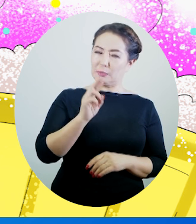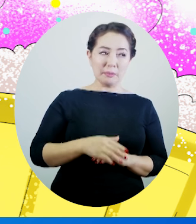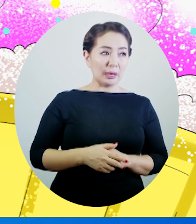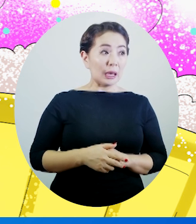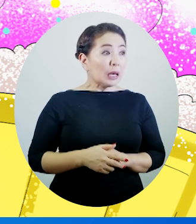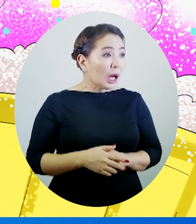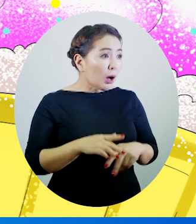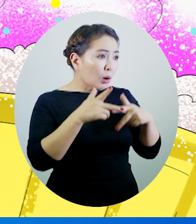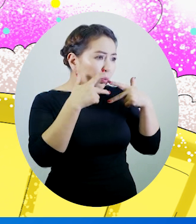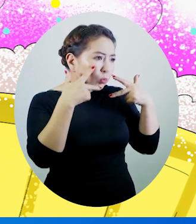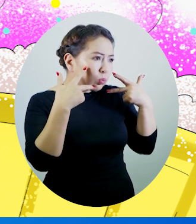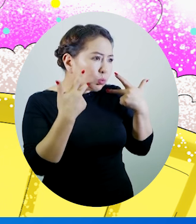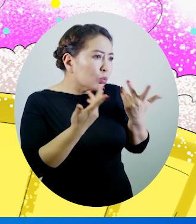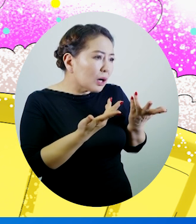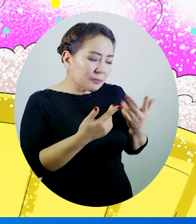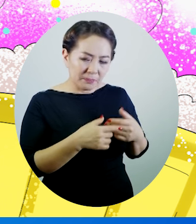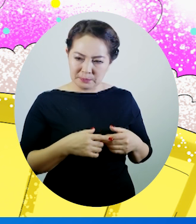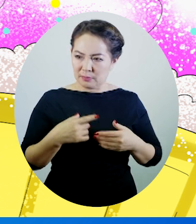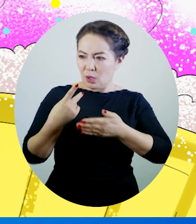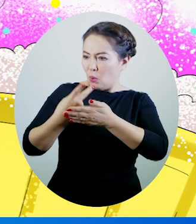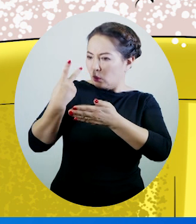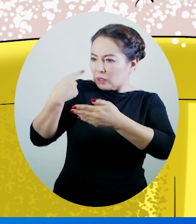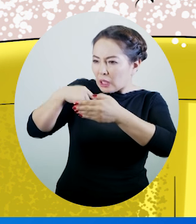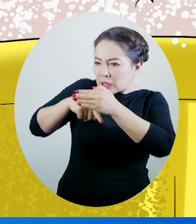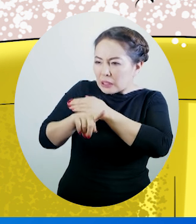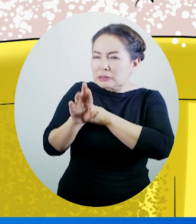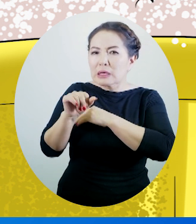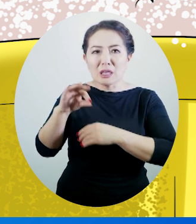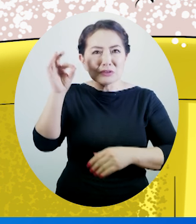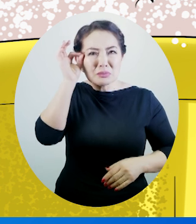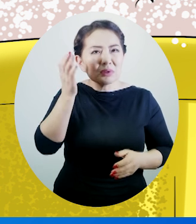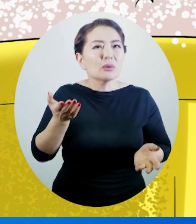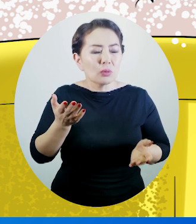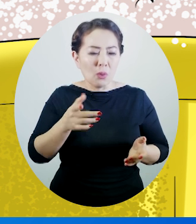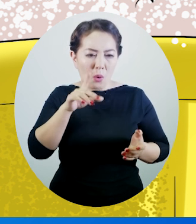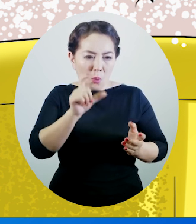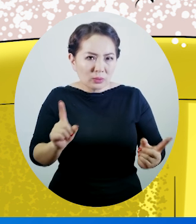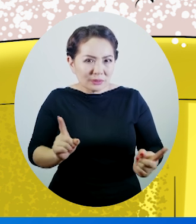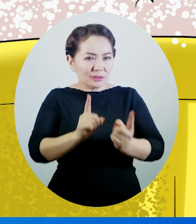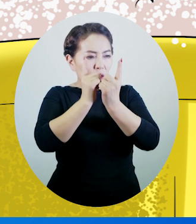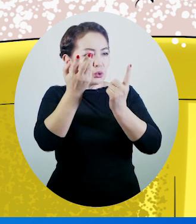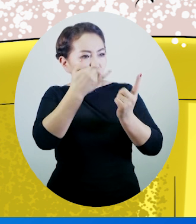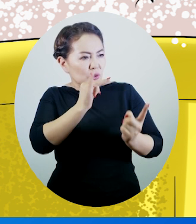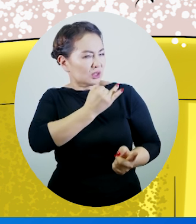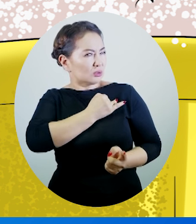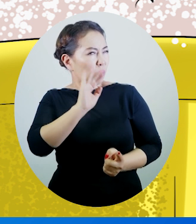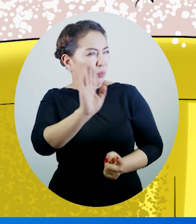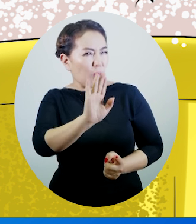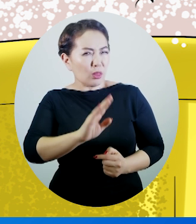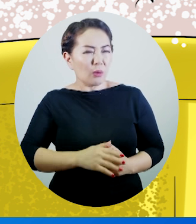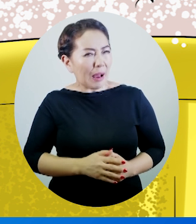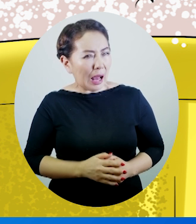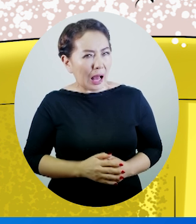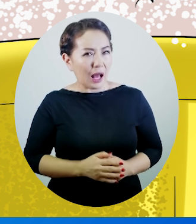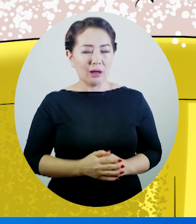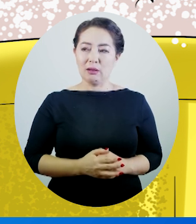энэ нэг л биш байна да. Яасан гэж цасгаа? Бид нар энэ үлгэрийг яаж үргэлжилдгийг нь мэдэхгүй болохоор таарсан